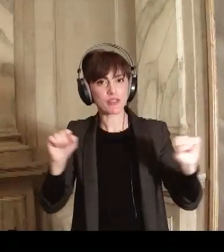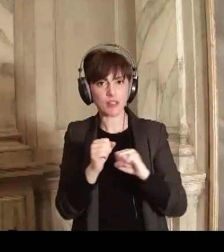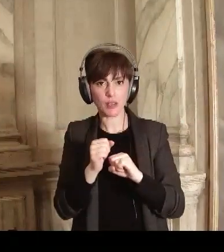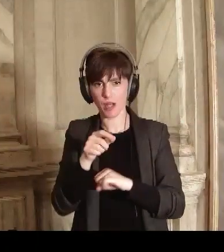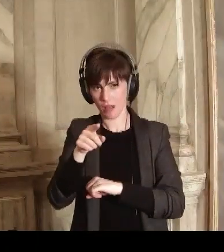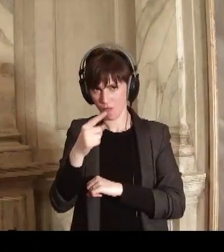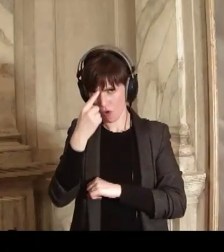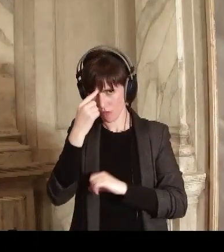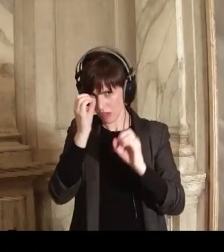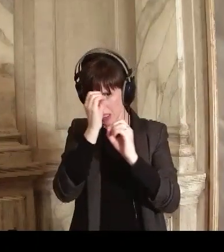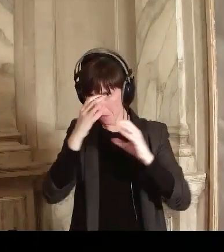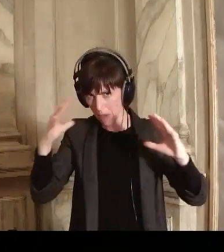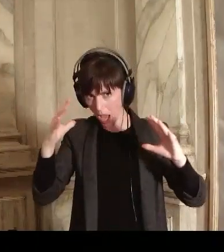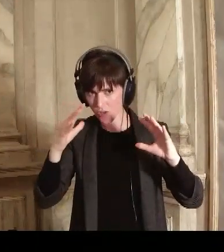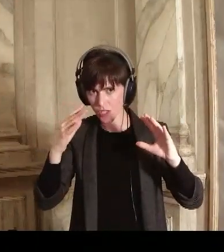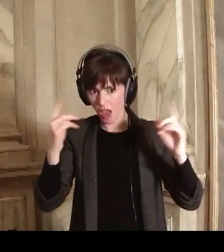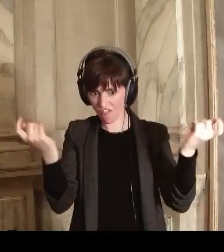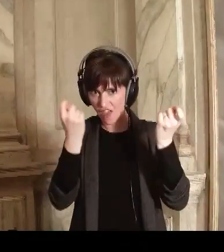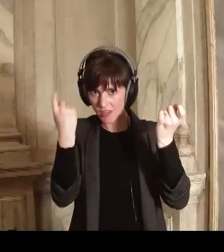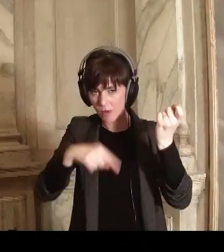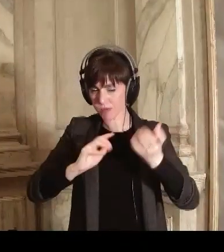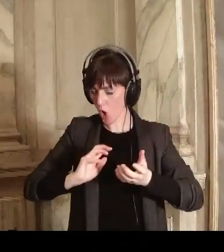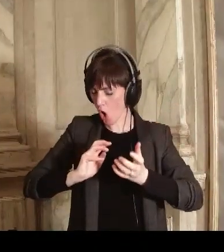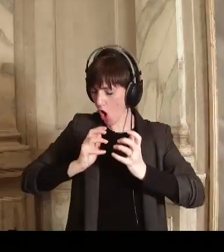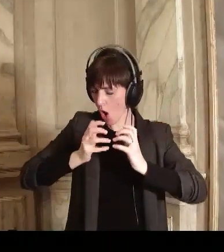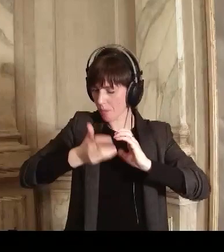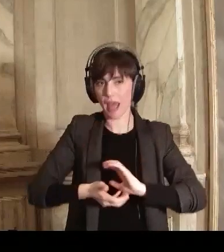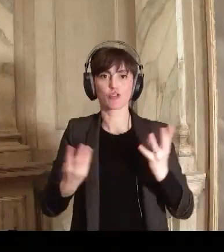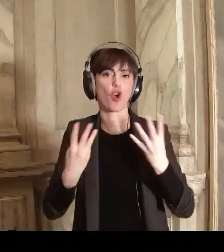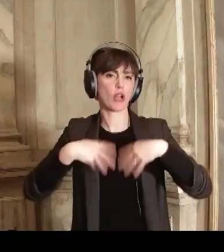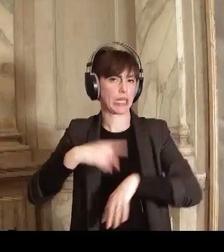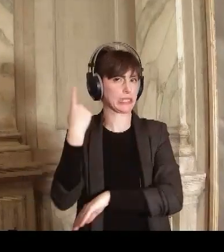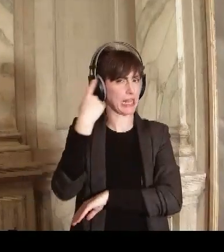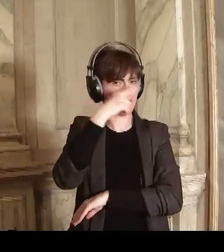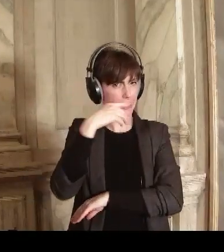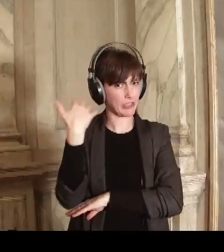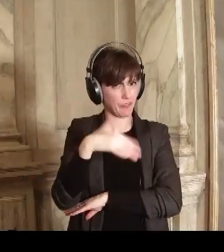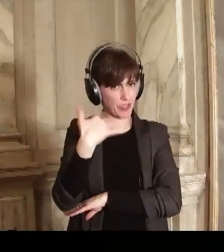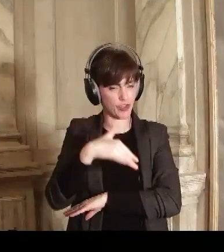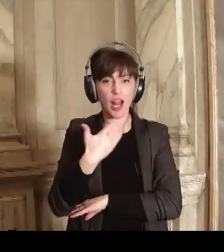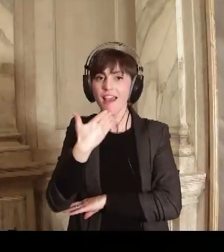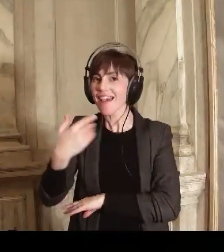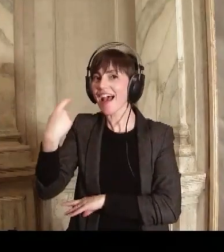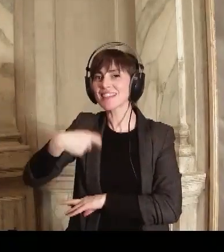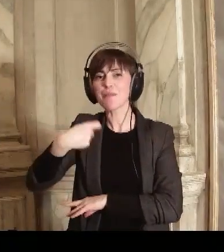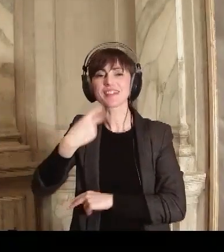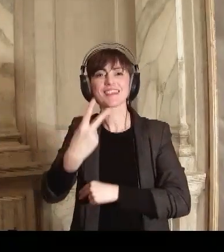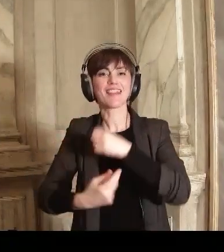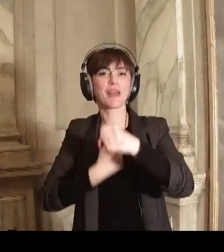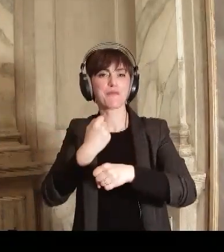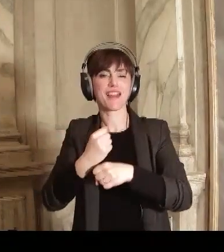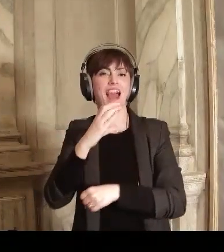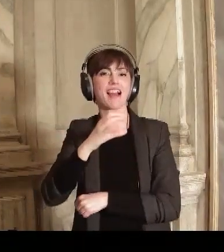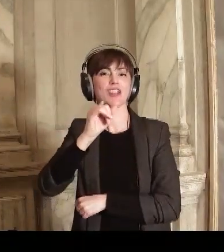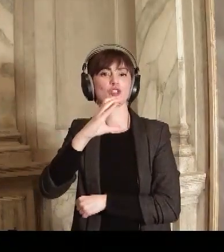sforzo produttivo e organizzativo, e ringrazio quindi il presidente della Biennale Roberto Cicutto e il team della Biennale